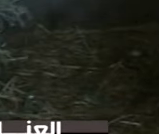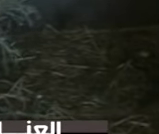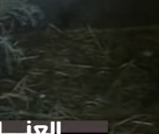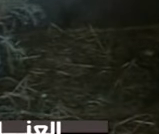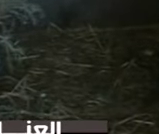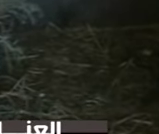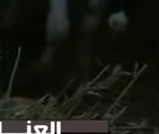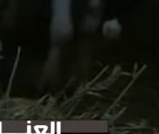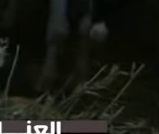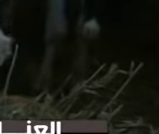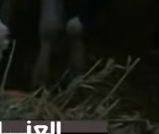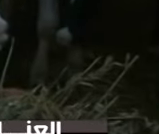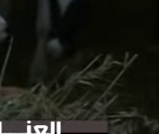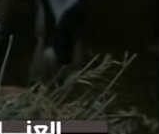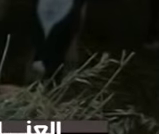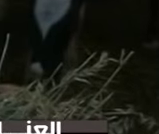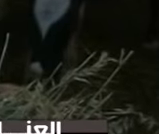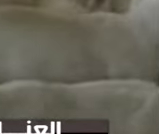بالولاية.